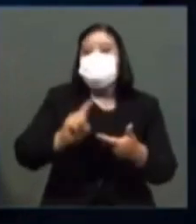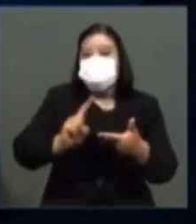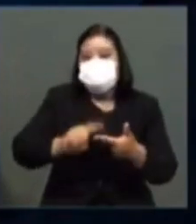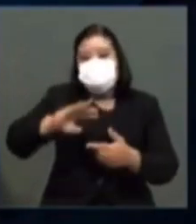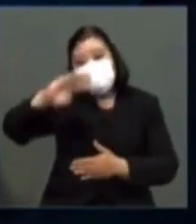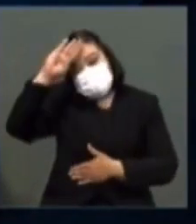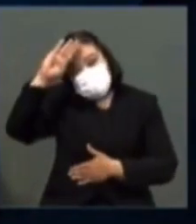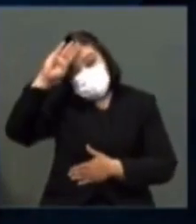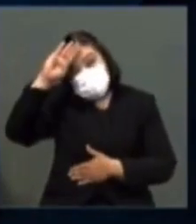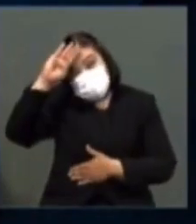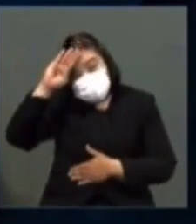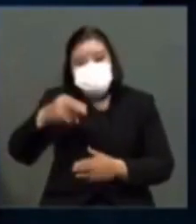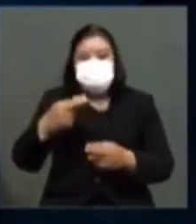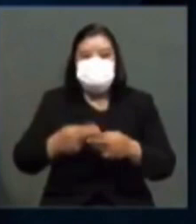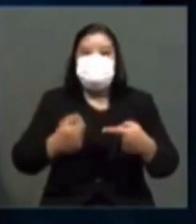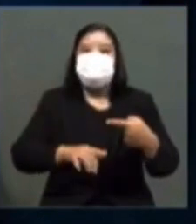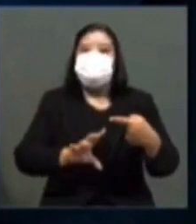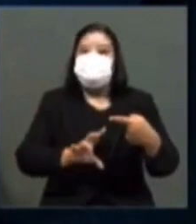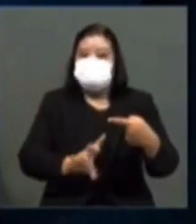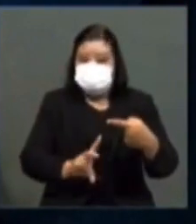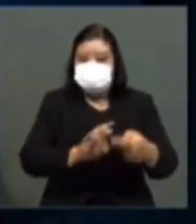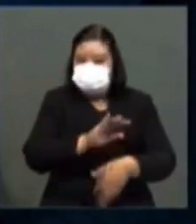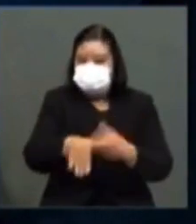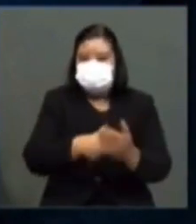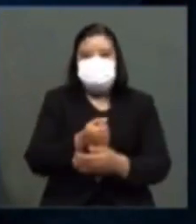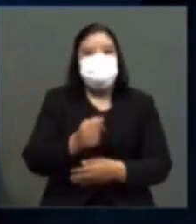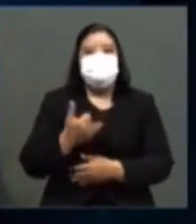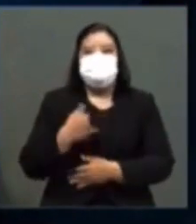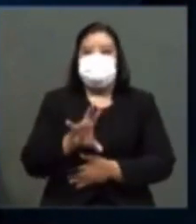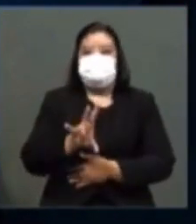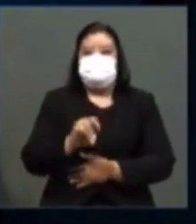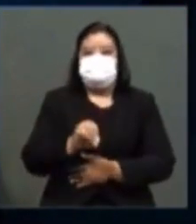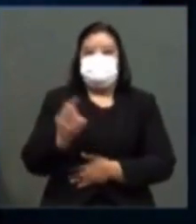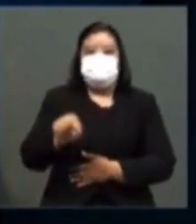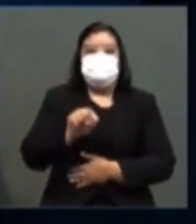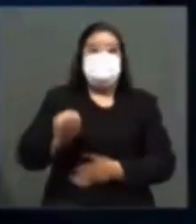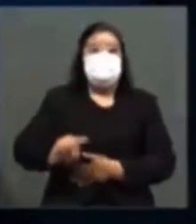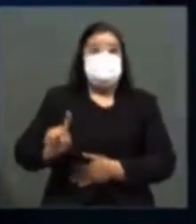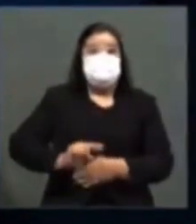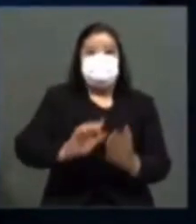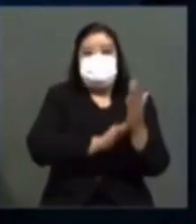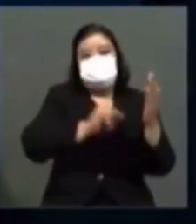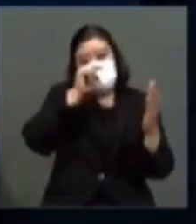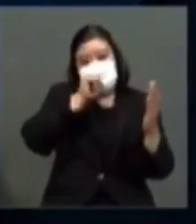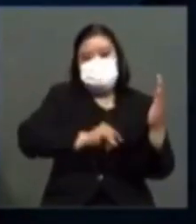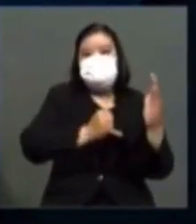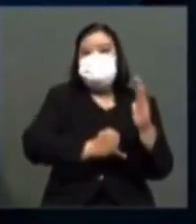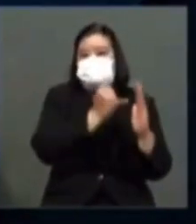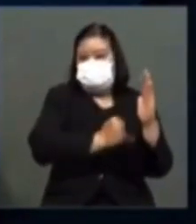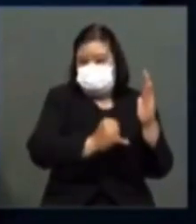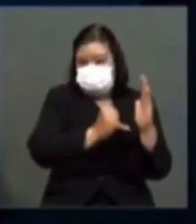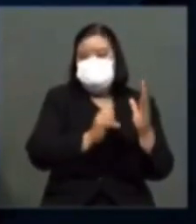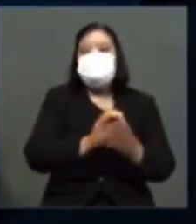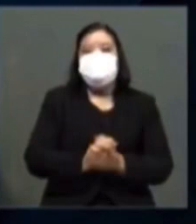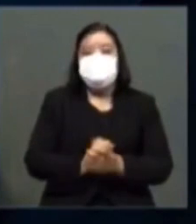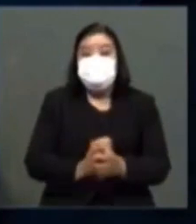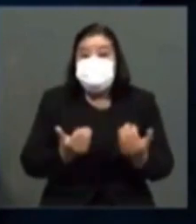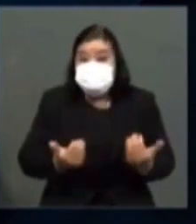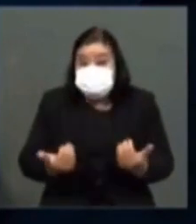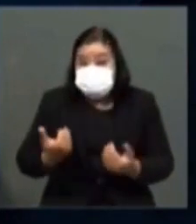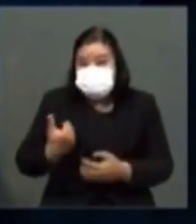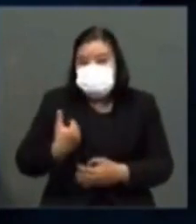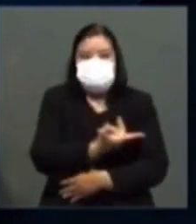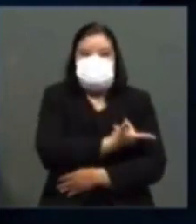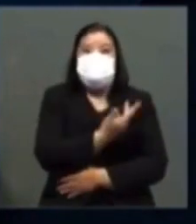ง608เนี่ยนะคะให้ครอบคลุม 70% ของทุกๆจังหวัดโดยปัจจุบันจังหวัดที่มีการฉีดวัคซีนเ